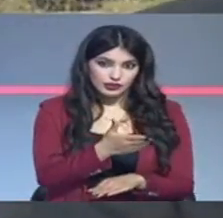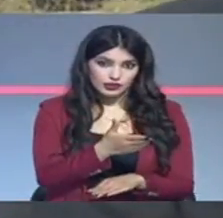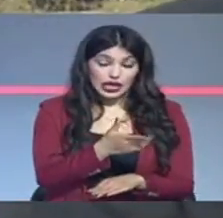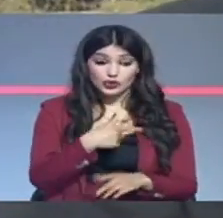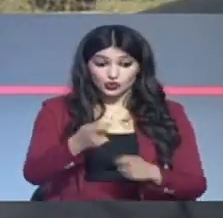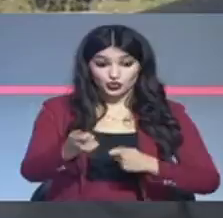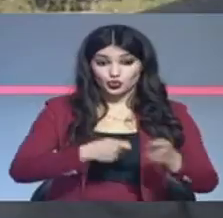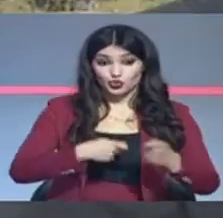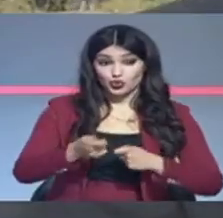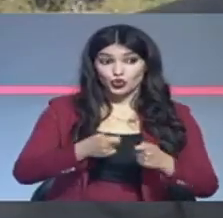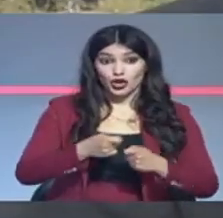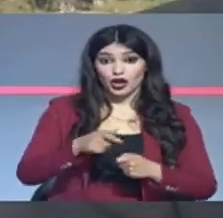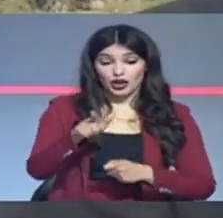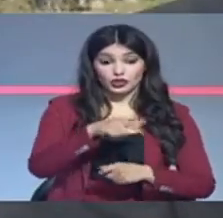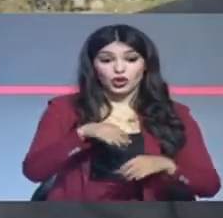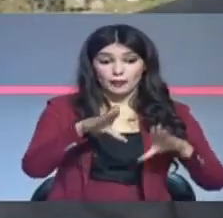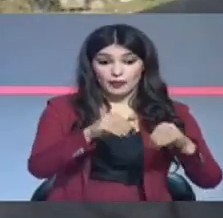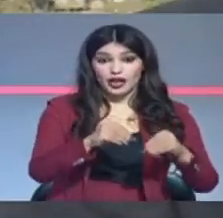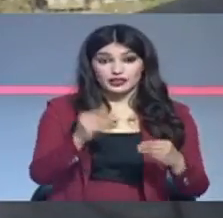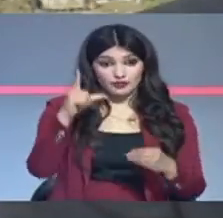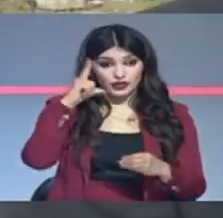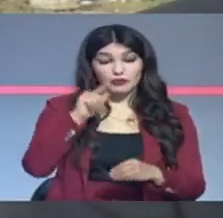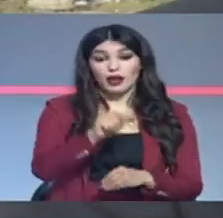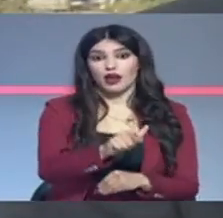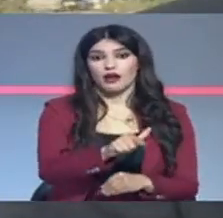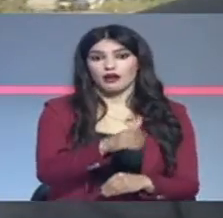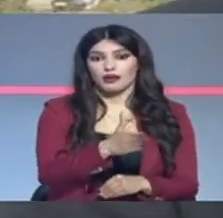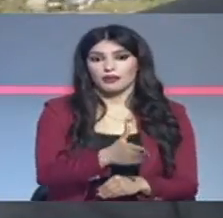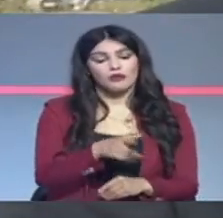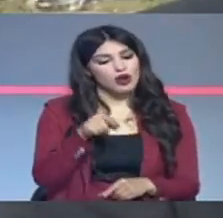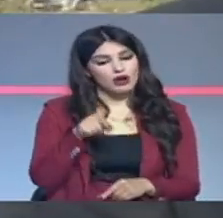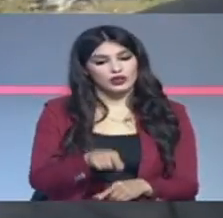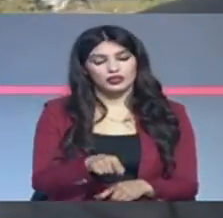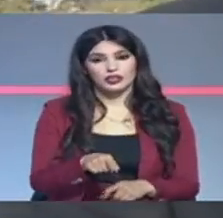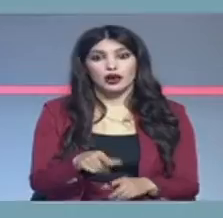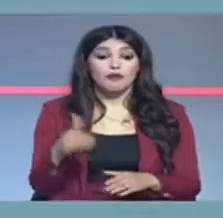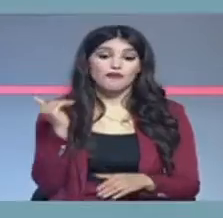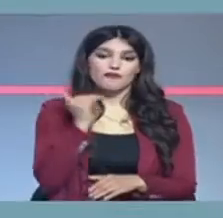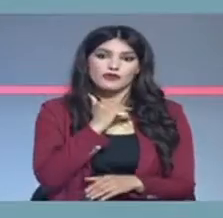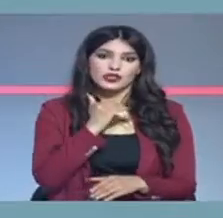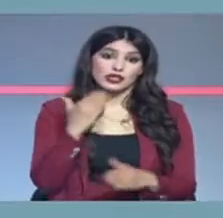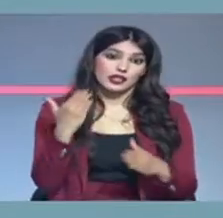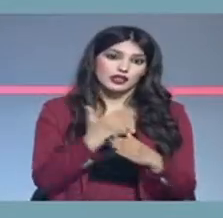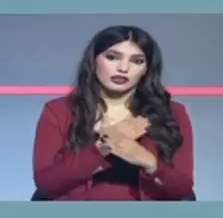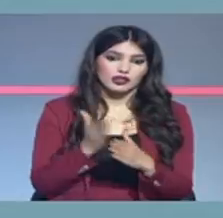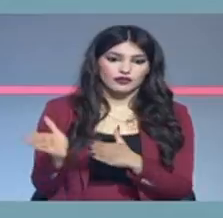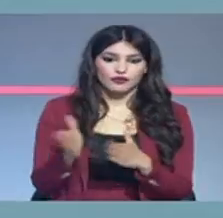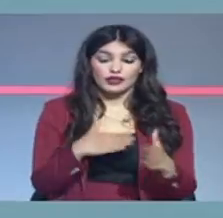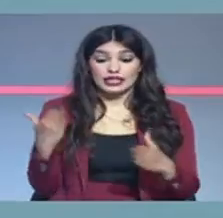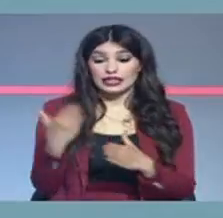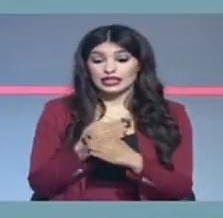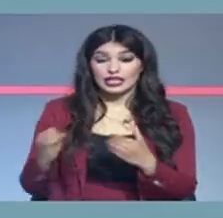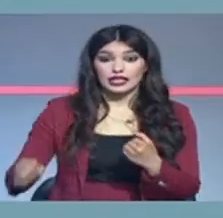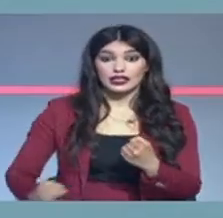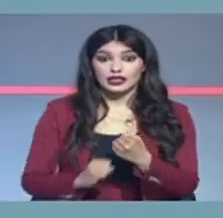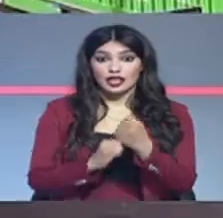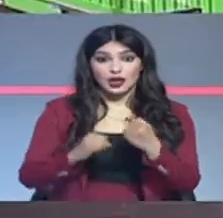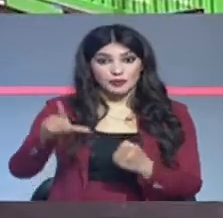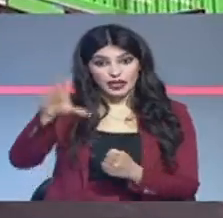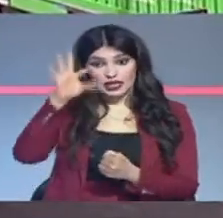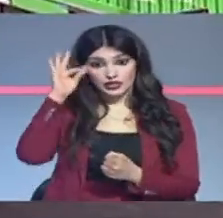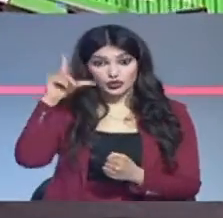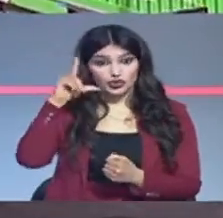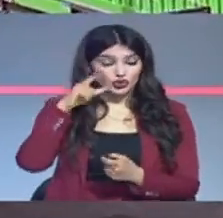سوق كبيره عاما كانت ما فيها اه لكن لابد من ال الاسراع في دعم الاقتصاد التونسي الليبي